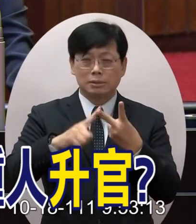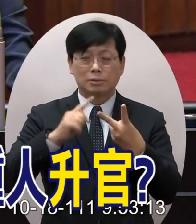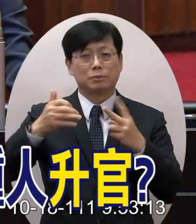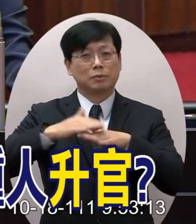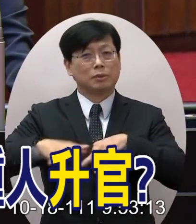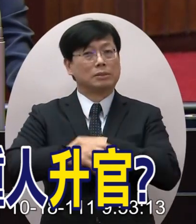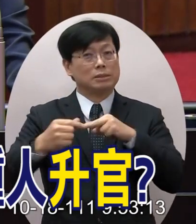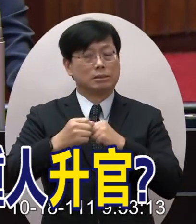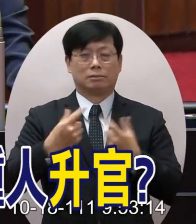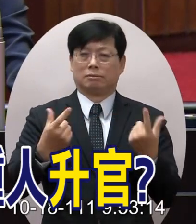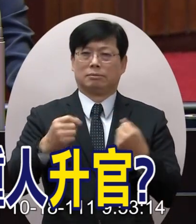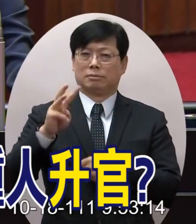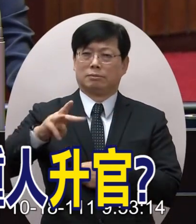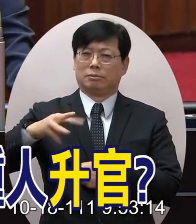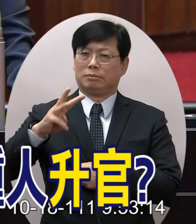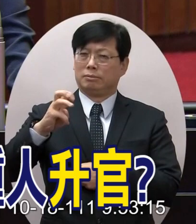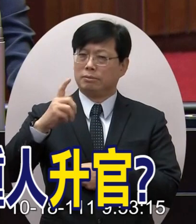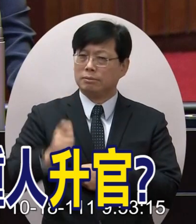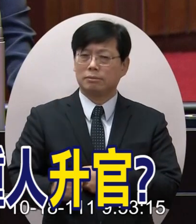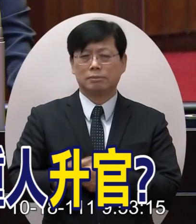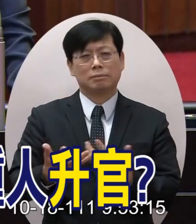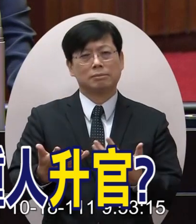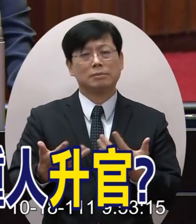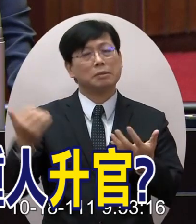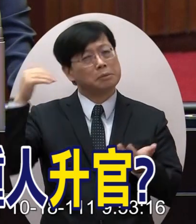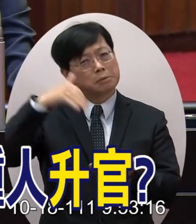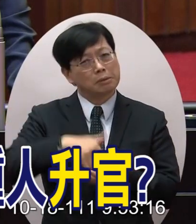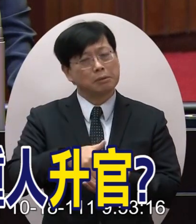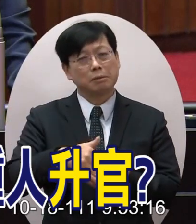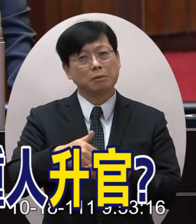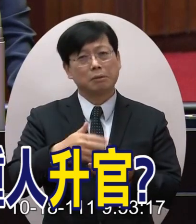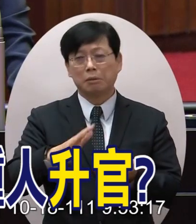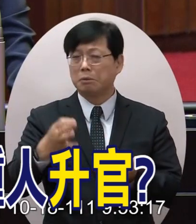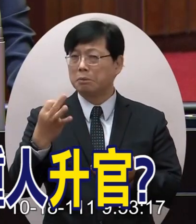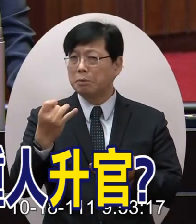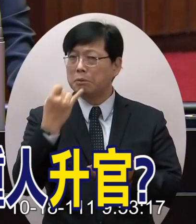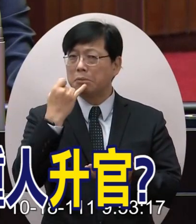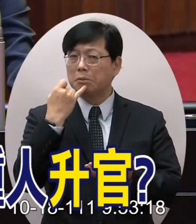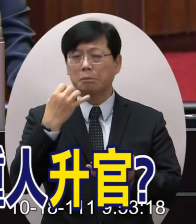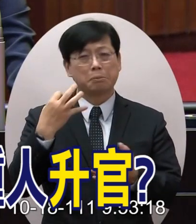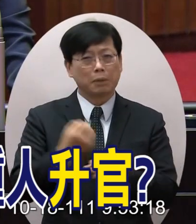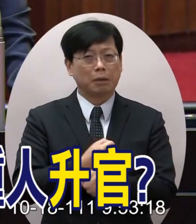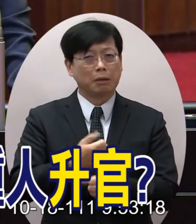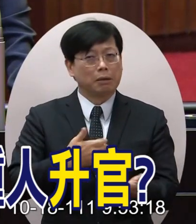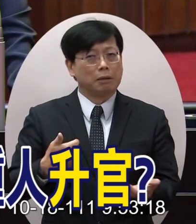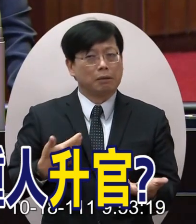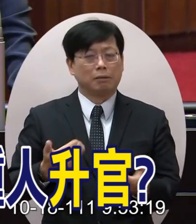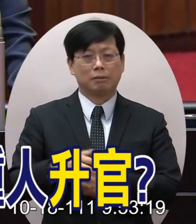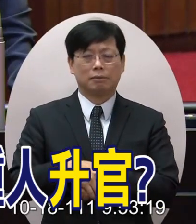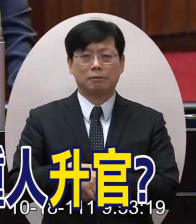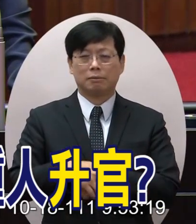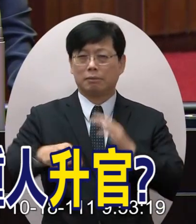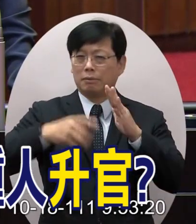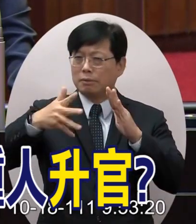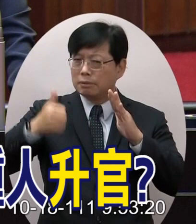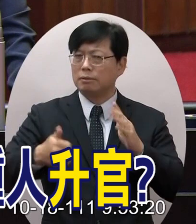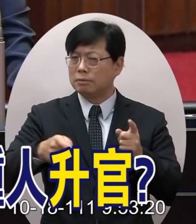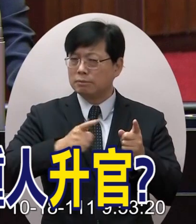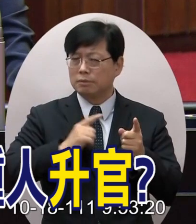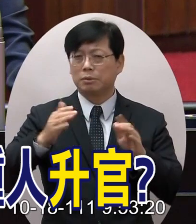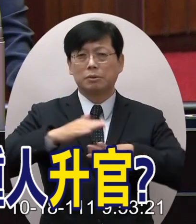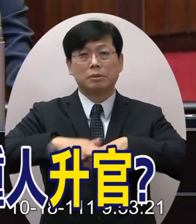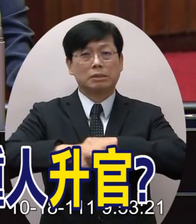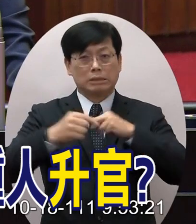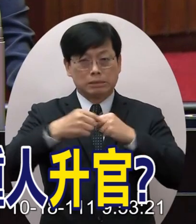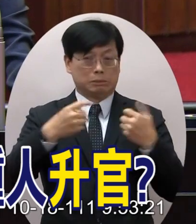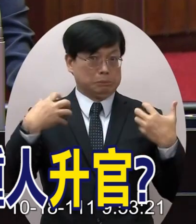安基金一样3000多亿，我们到底有多少钱会赔出去？院长，这样的一个国安基